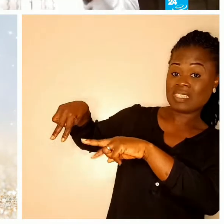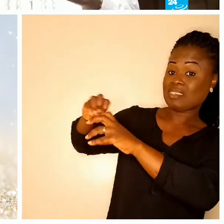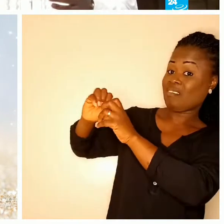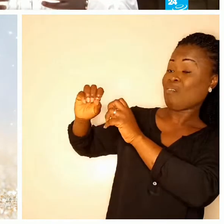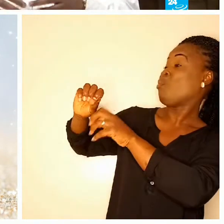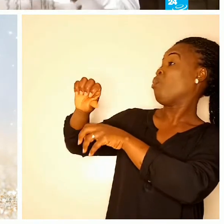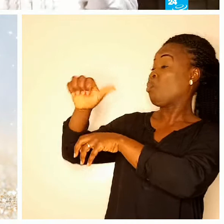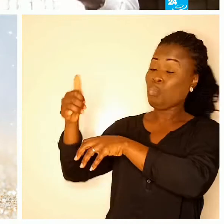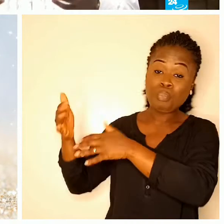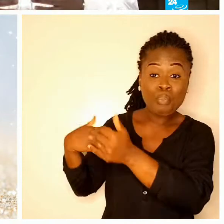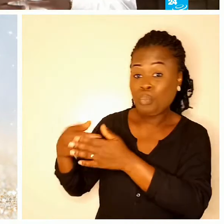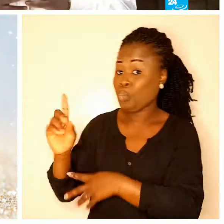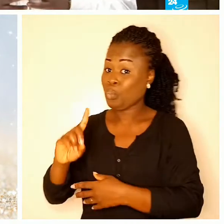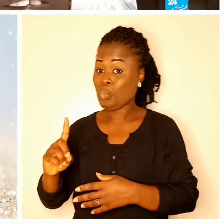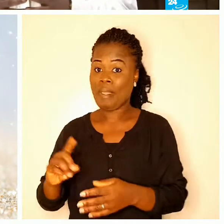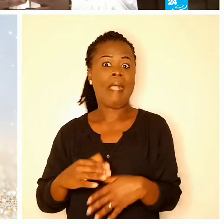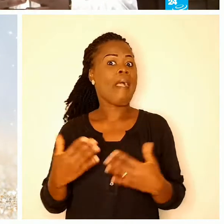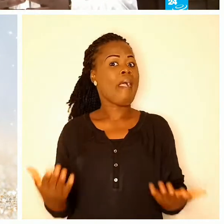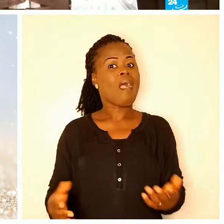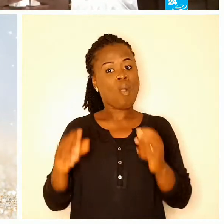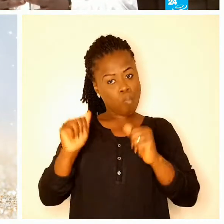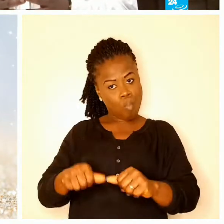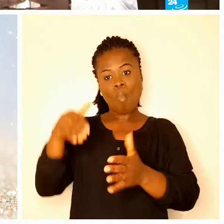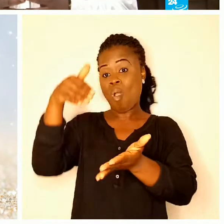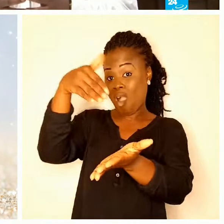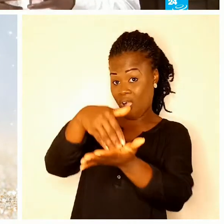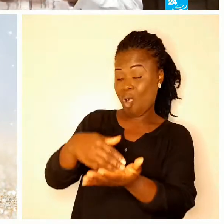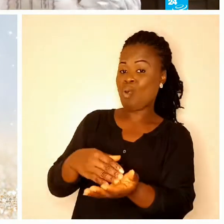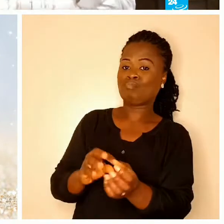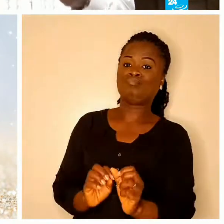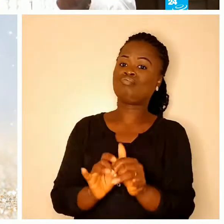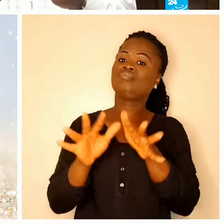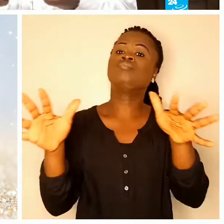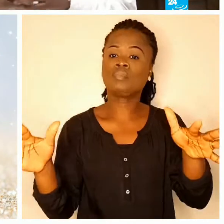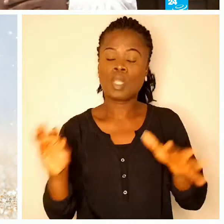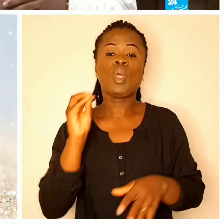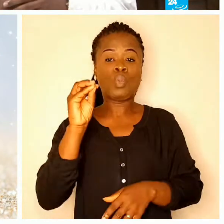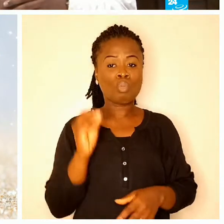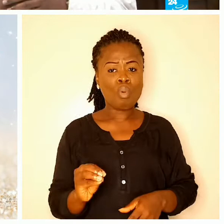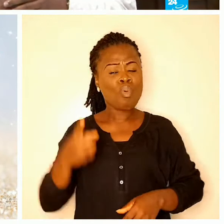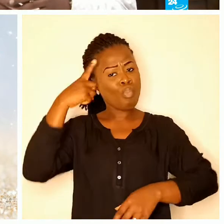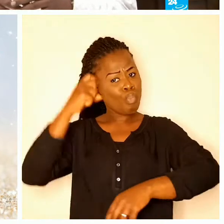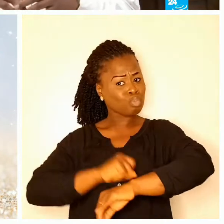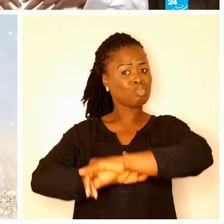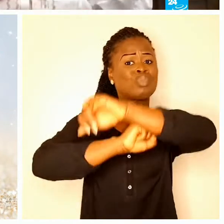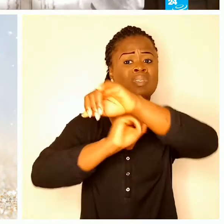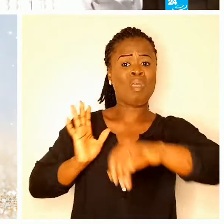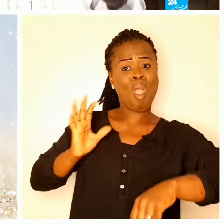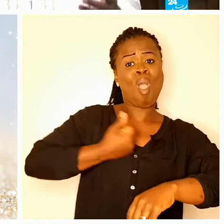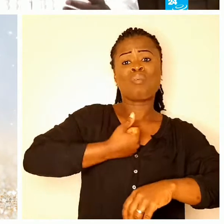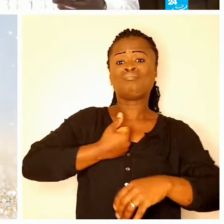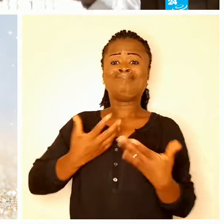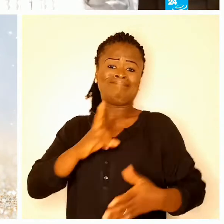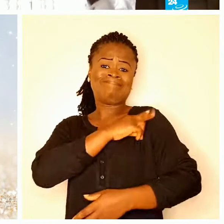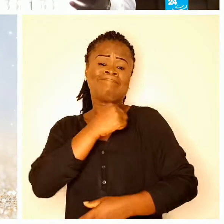ou d'ailleurs, c'est toute la communauté mondiale qui est menacée. Donc, la résilience de notre système de santé mérite déjà, cette